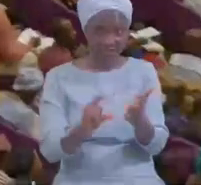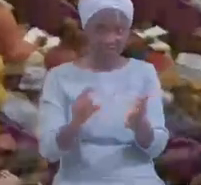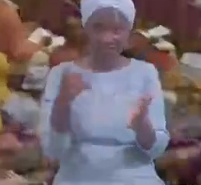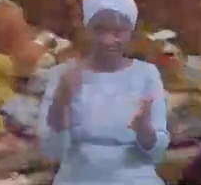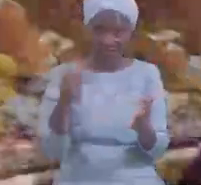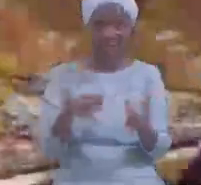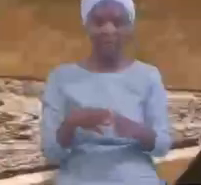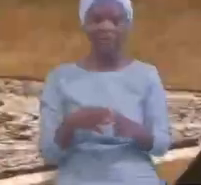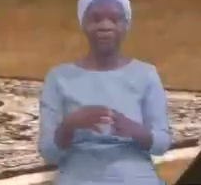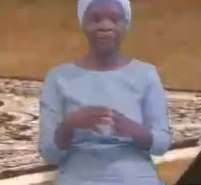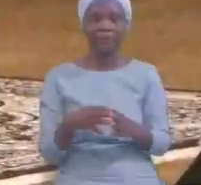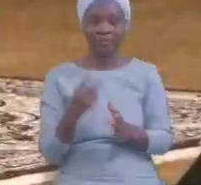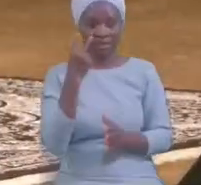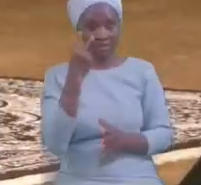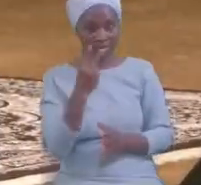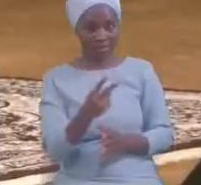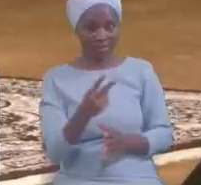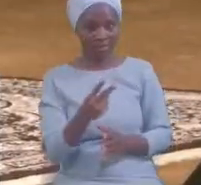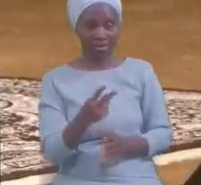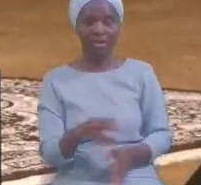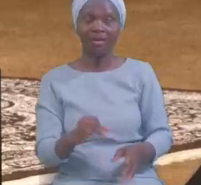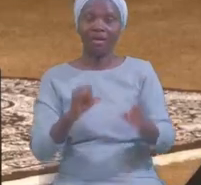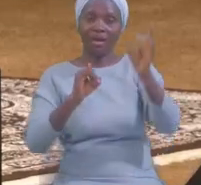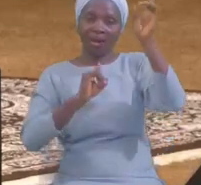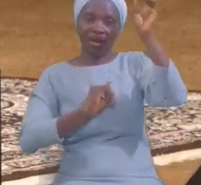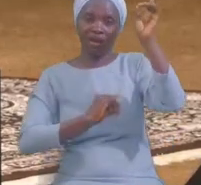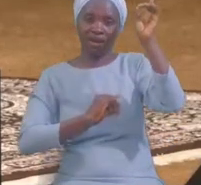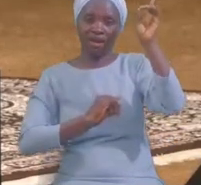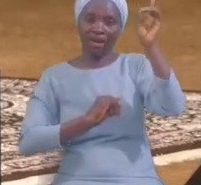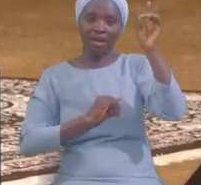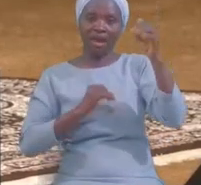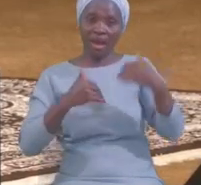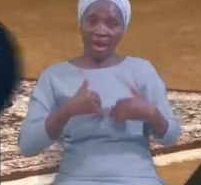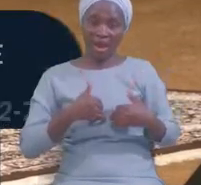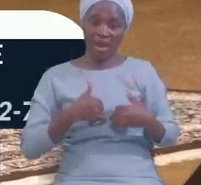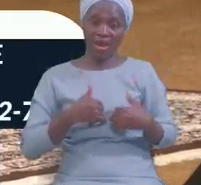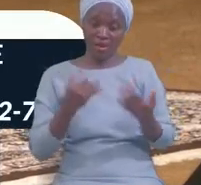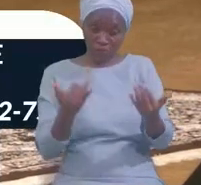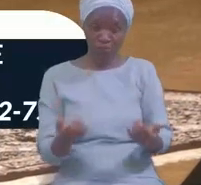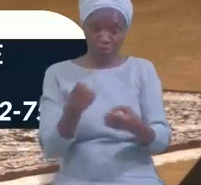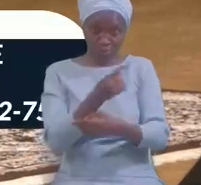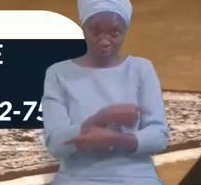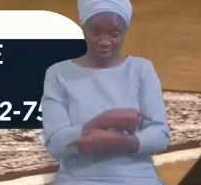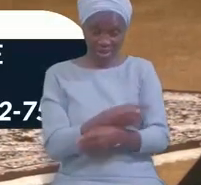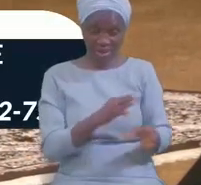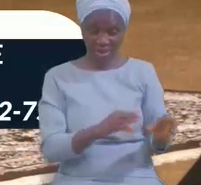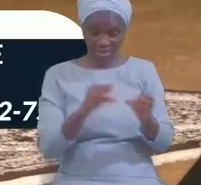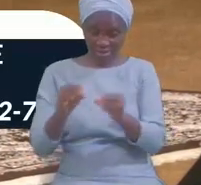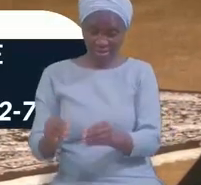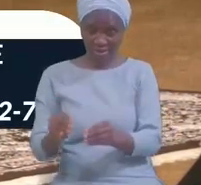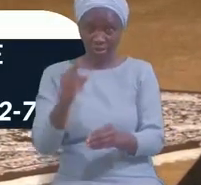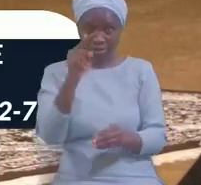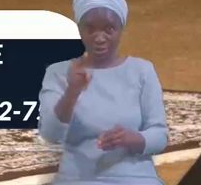verset 10. Regarde, je t'établis aujourd'hui sur les